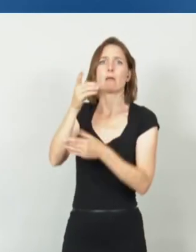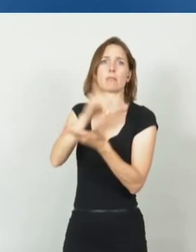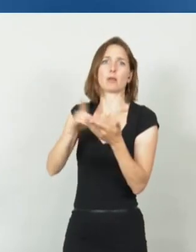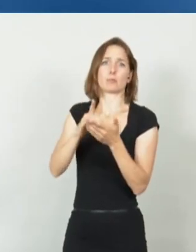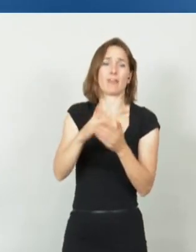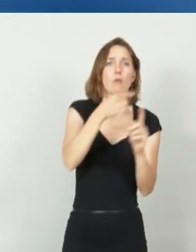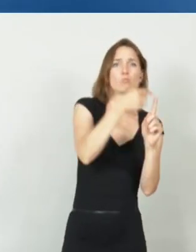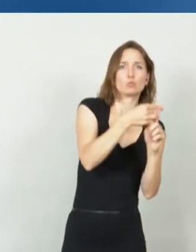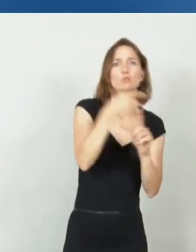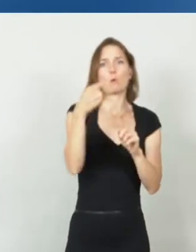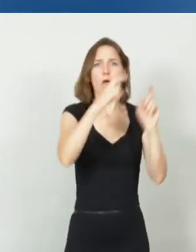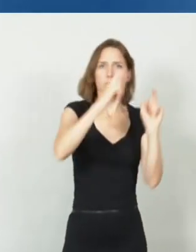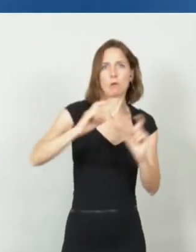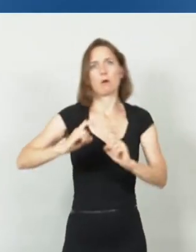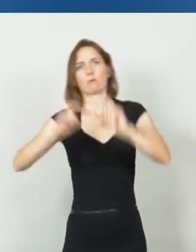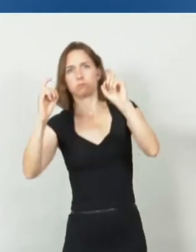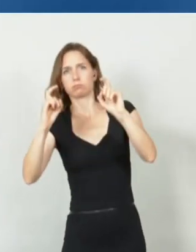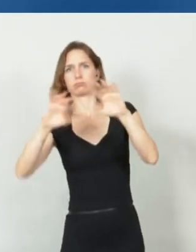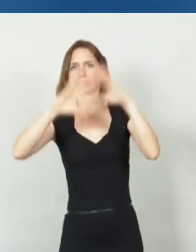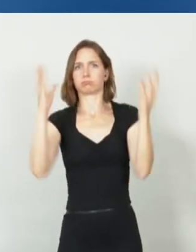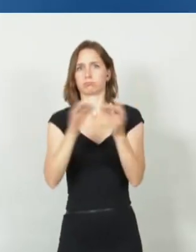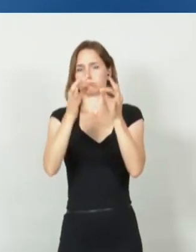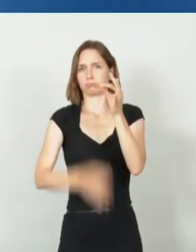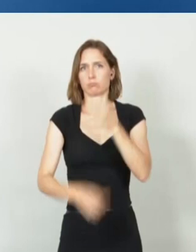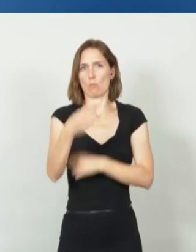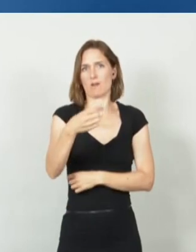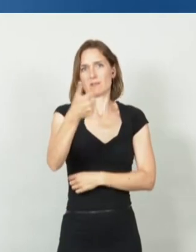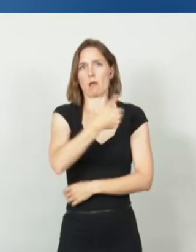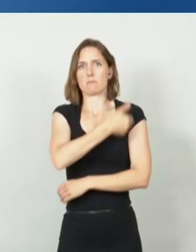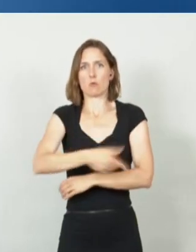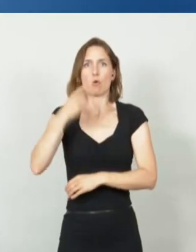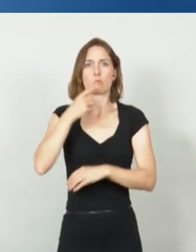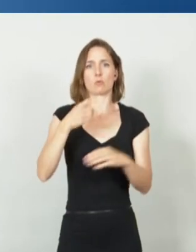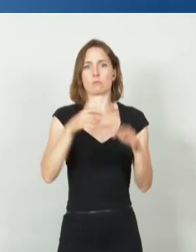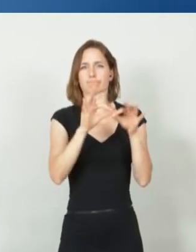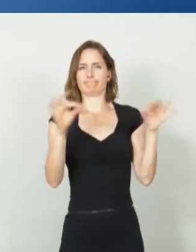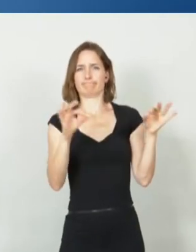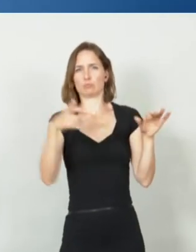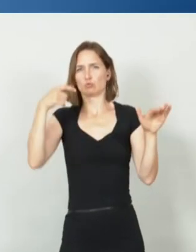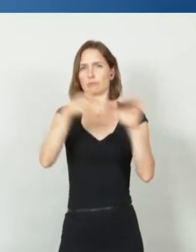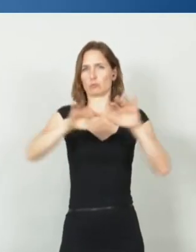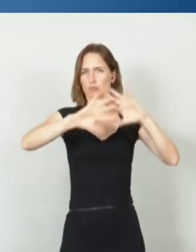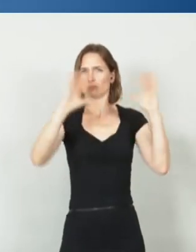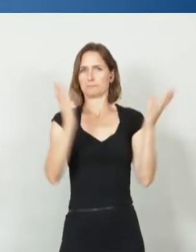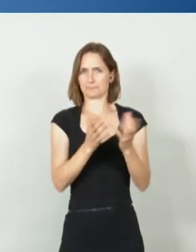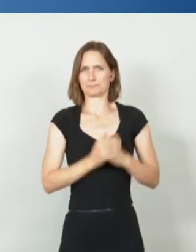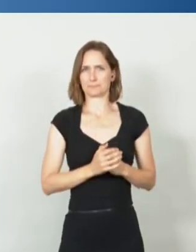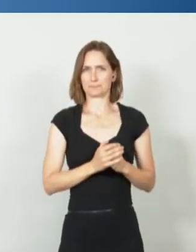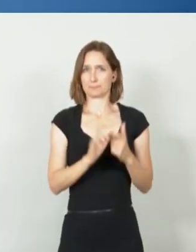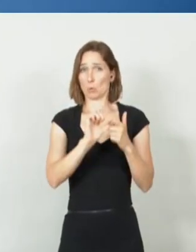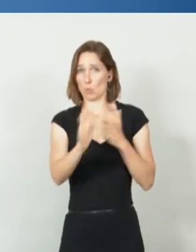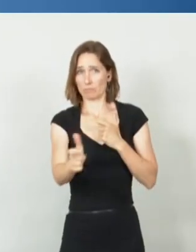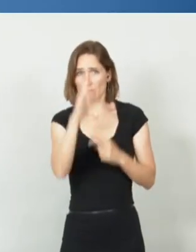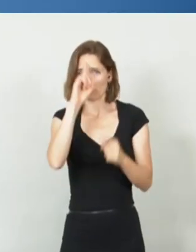des moins le total c'est moins un million sur la ligne d'ensemble des subventions conséquence sur l'épargne et